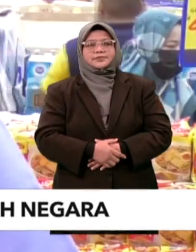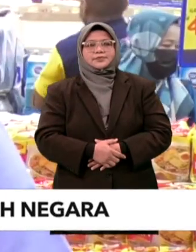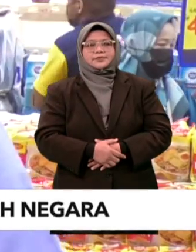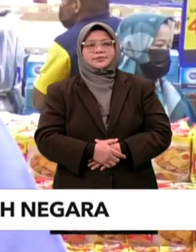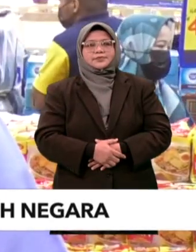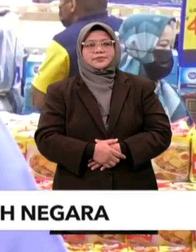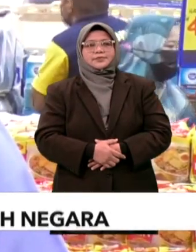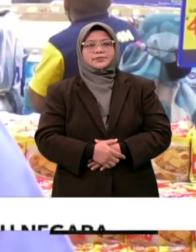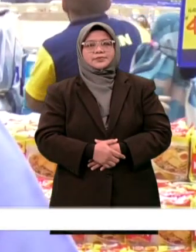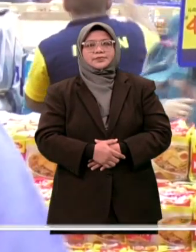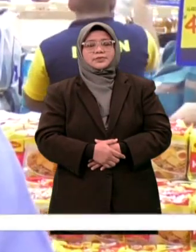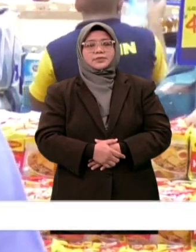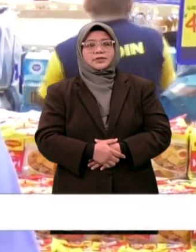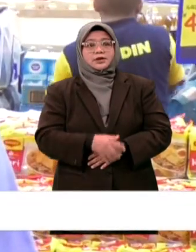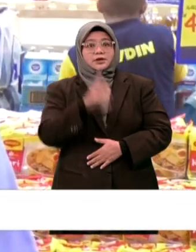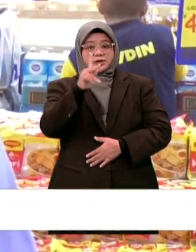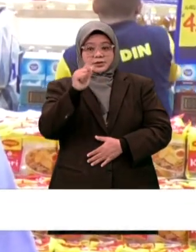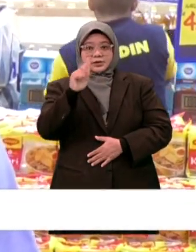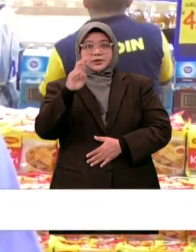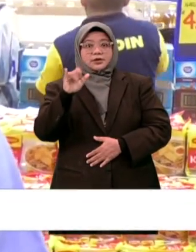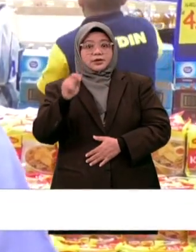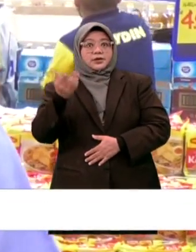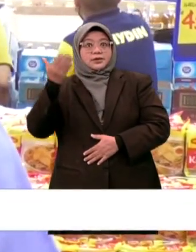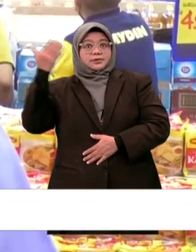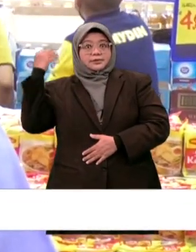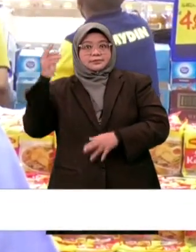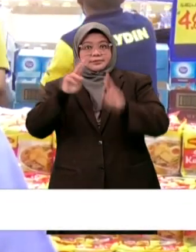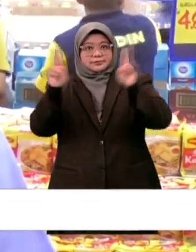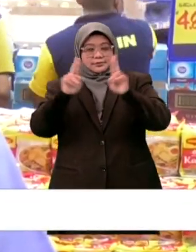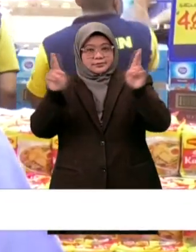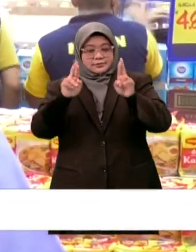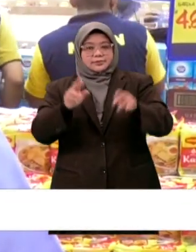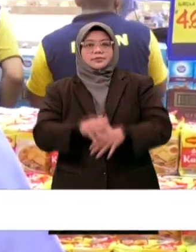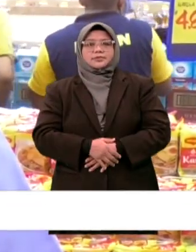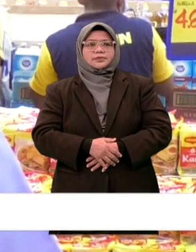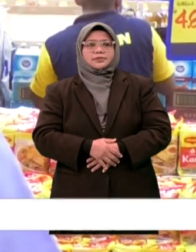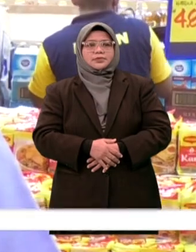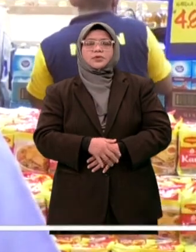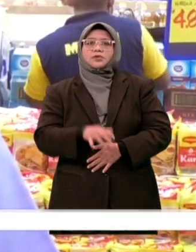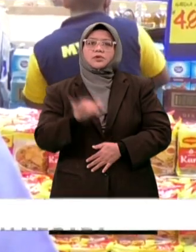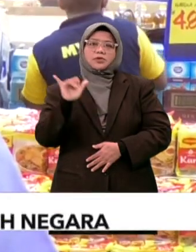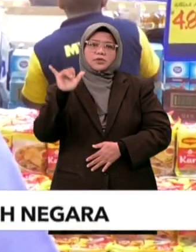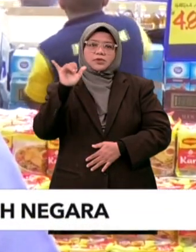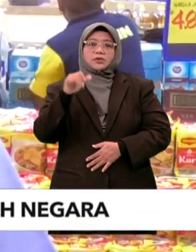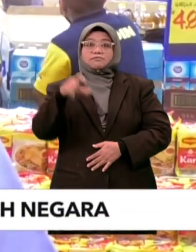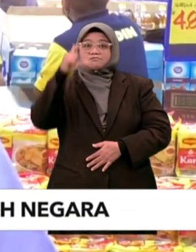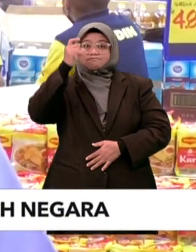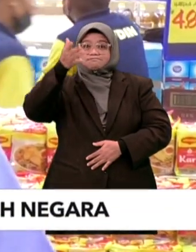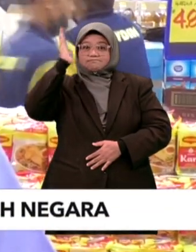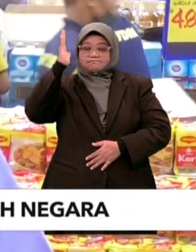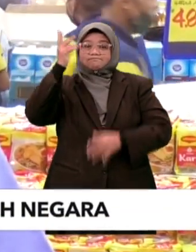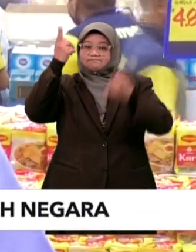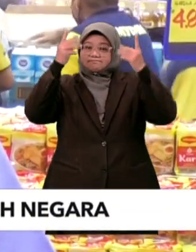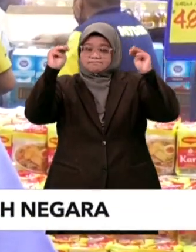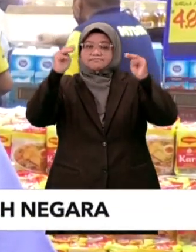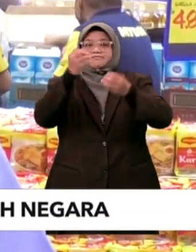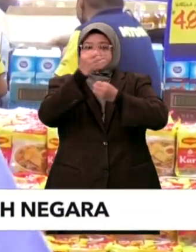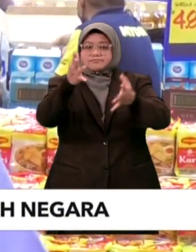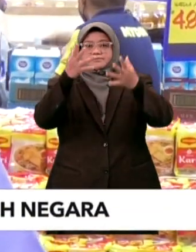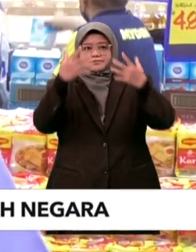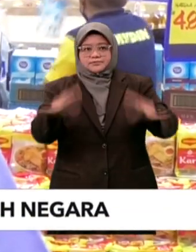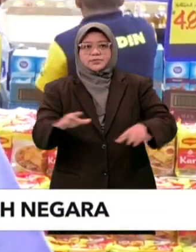dalam kabinet ya lepas pada hari Rabu e lepas ya telah mengarahkan supaya